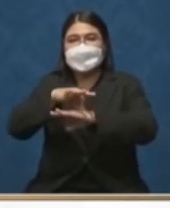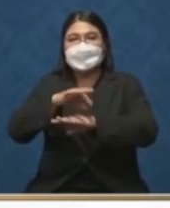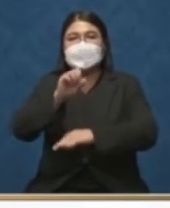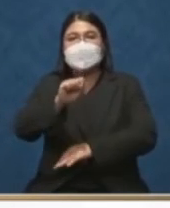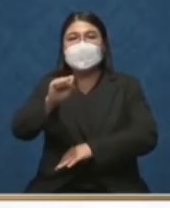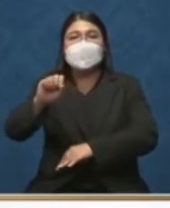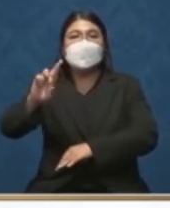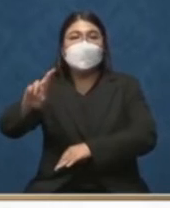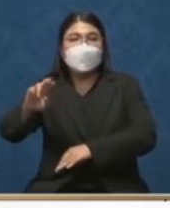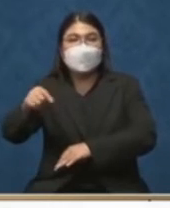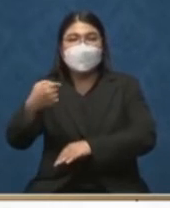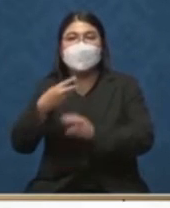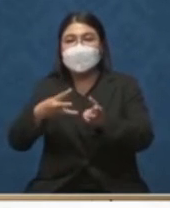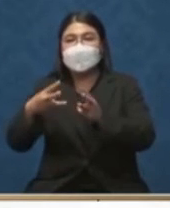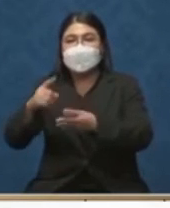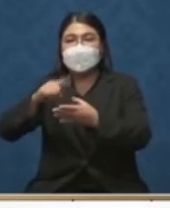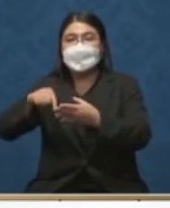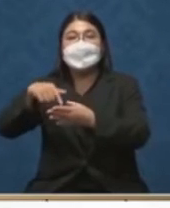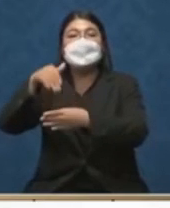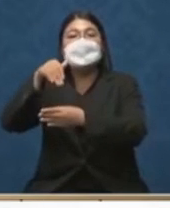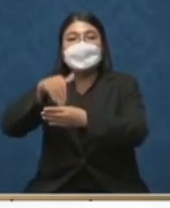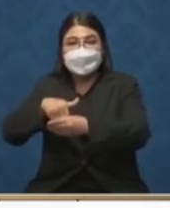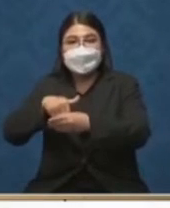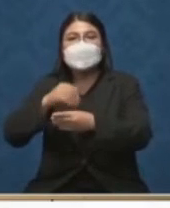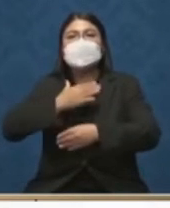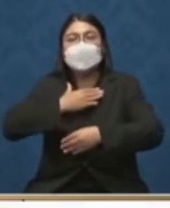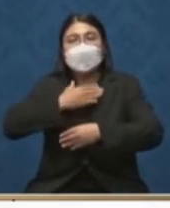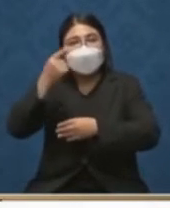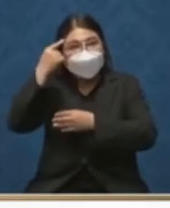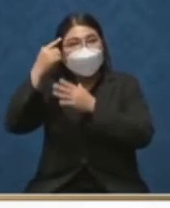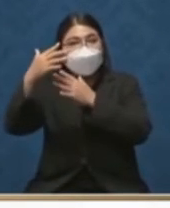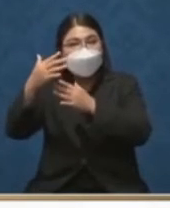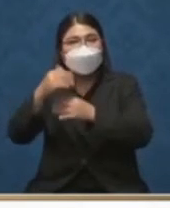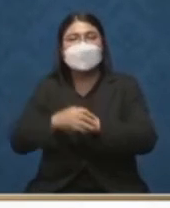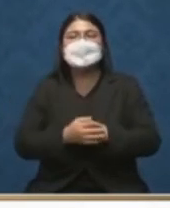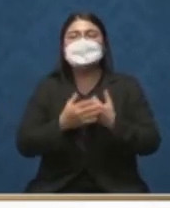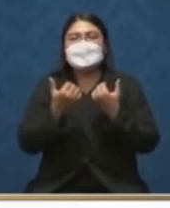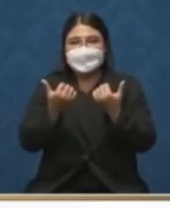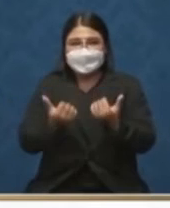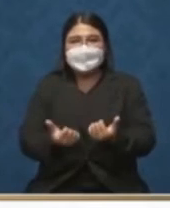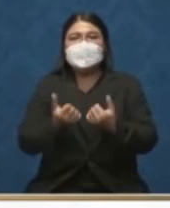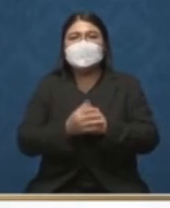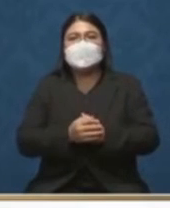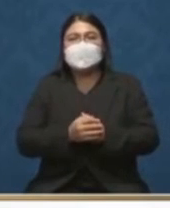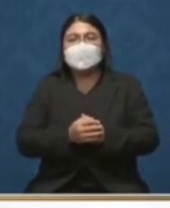ะนั้นสิ่งที่ผมอยากจะเรียนท่านประธานเพื่อเป็นประโยชน์ในการจะแต่งตั้งทสร.ที่มาจาก